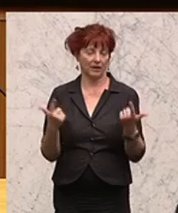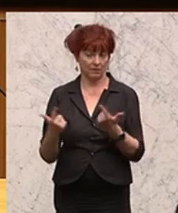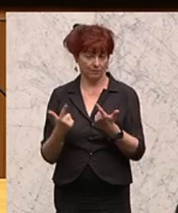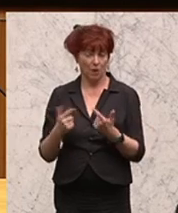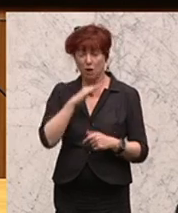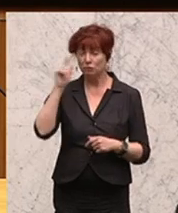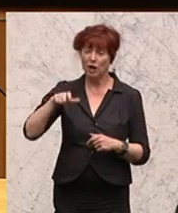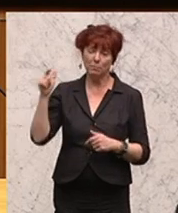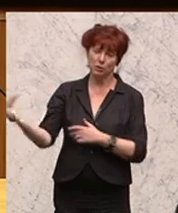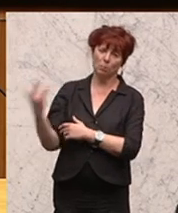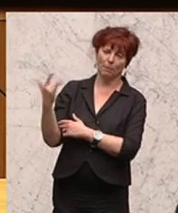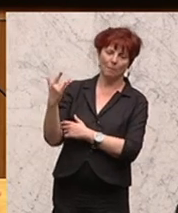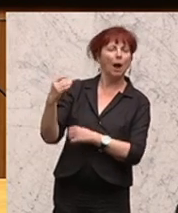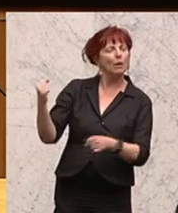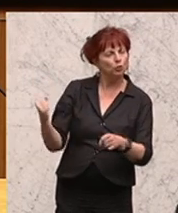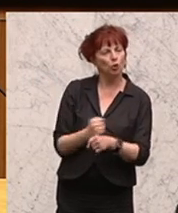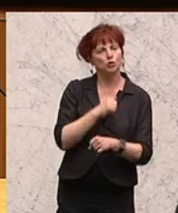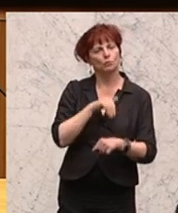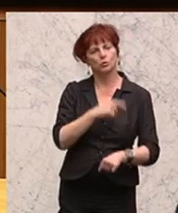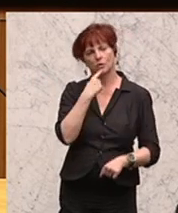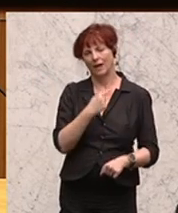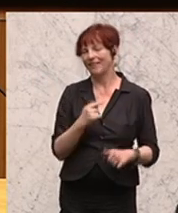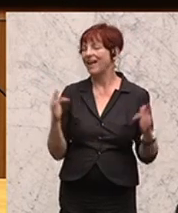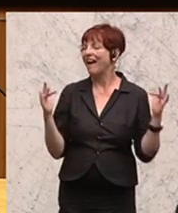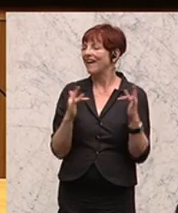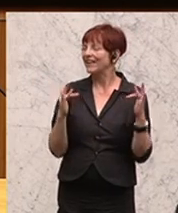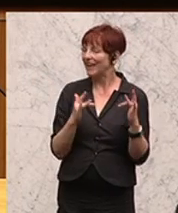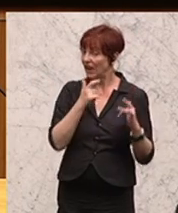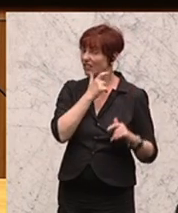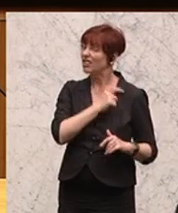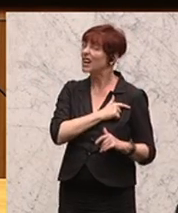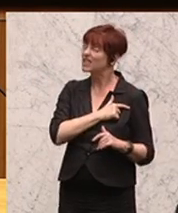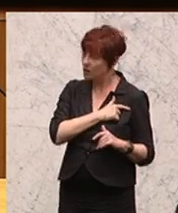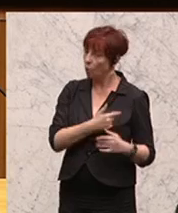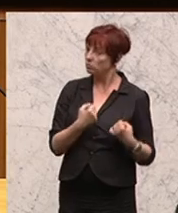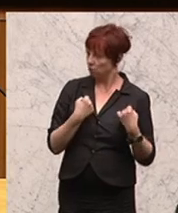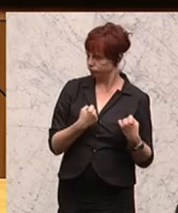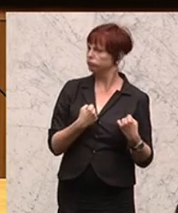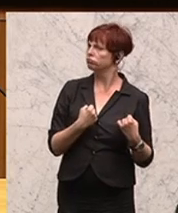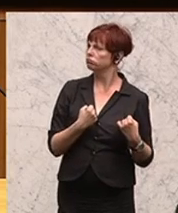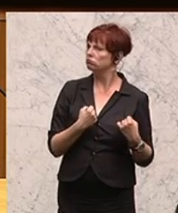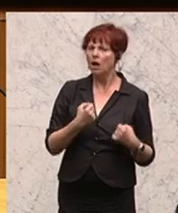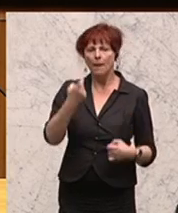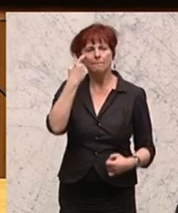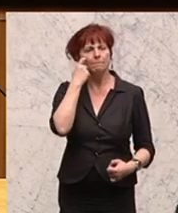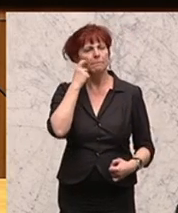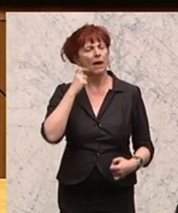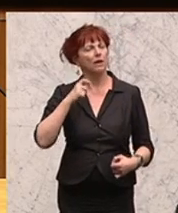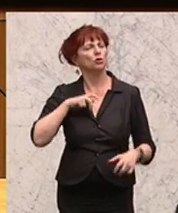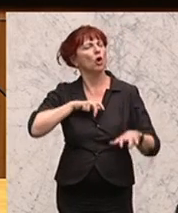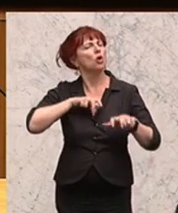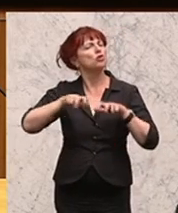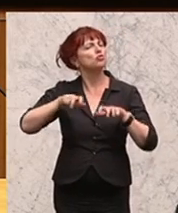dieser Stelle auch noch mal eingefangen werden, dass die Gegenfinanzierung auf gesunden Beinen steht. Es handelt sich hier um keine Steuerreform auf